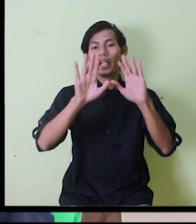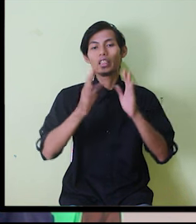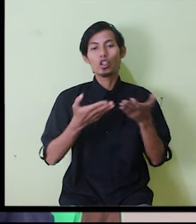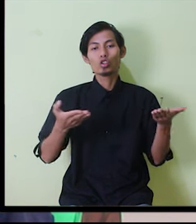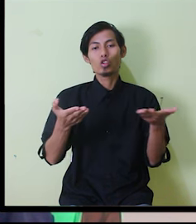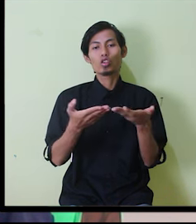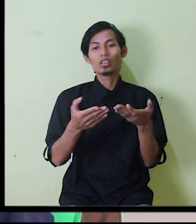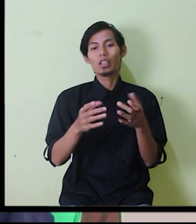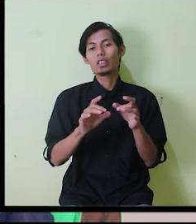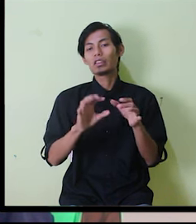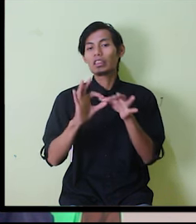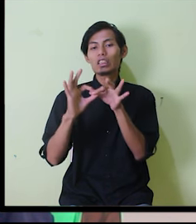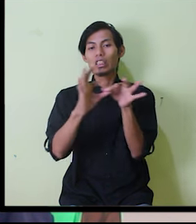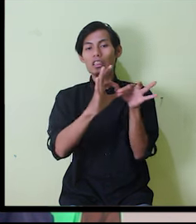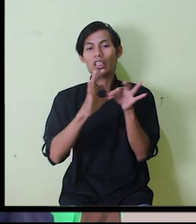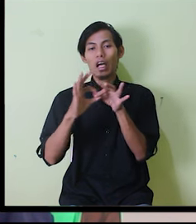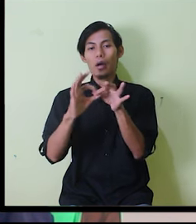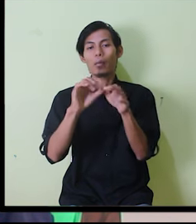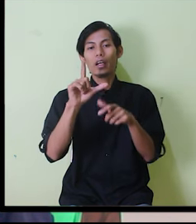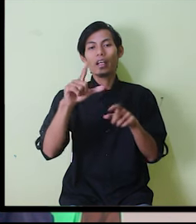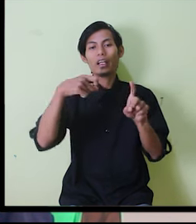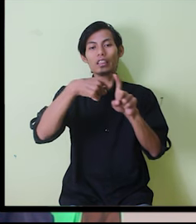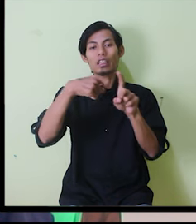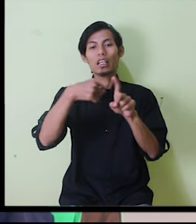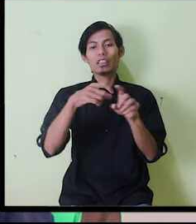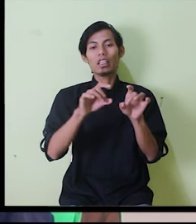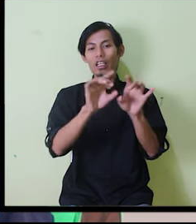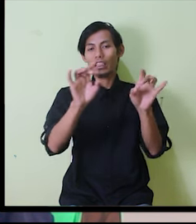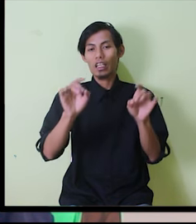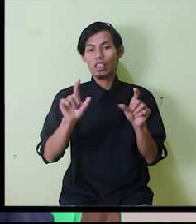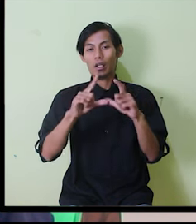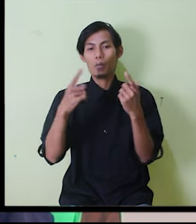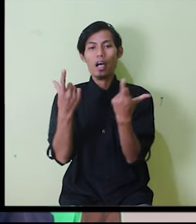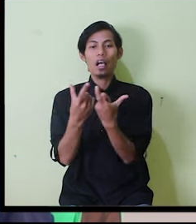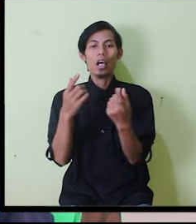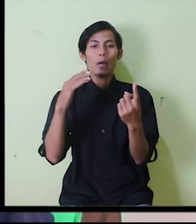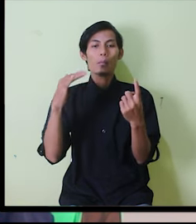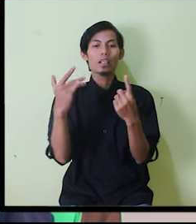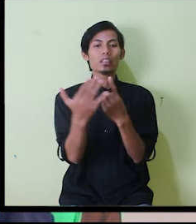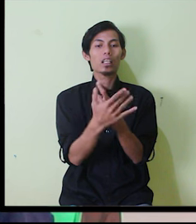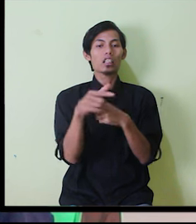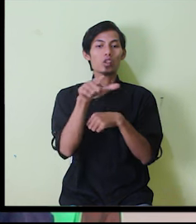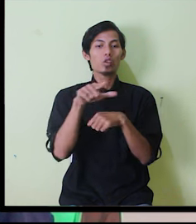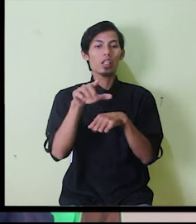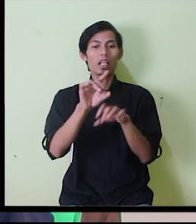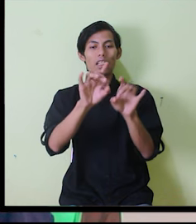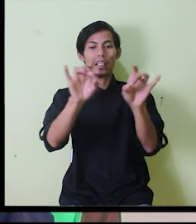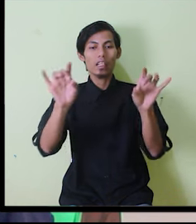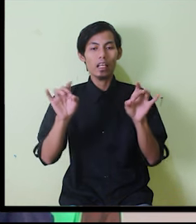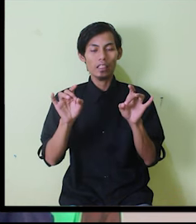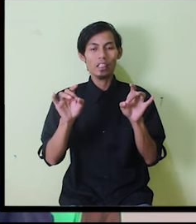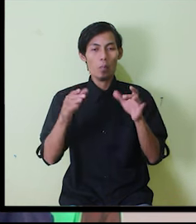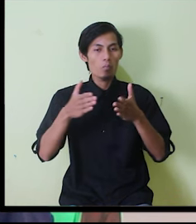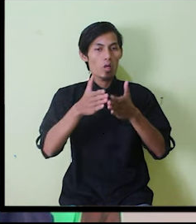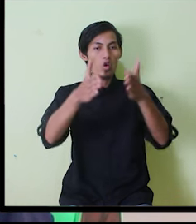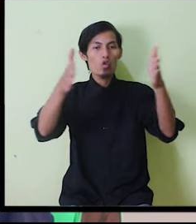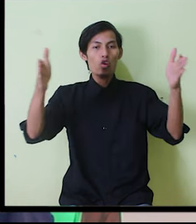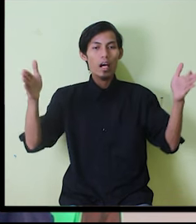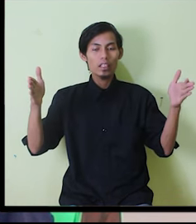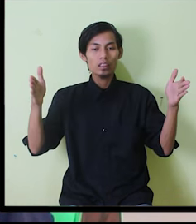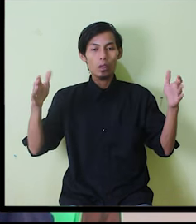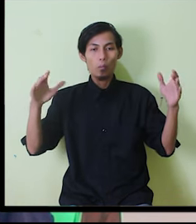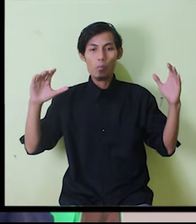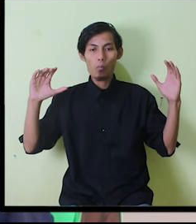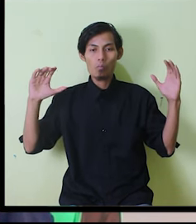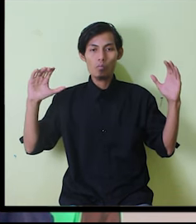kolaborasi dengan lkk yang lain lembaga kemasyarakatan keluran yang lain lain Nah jadi mengembangkan sayaplah Iya tidak